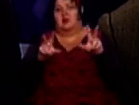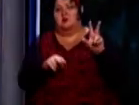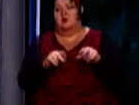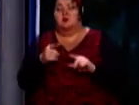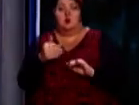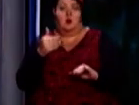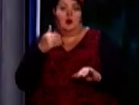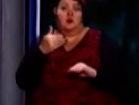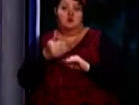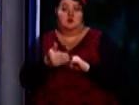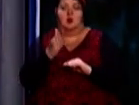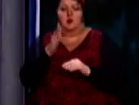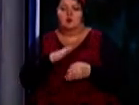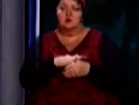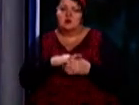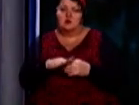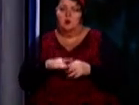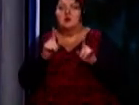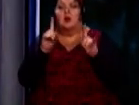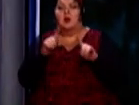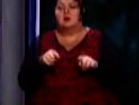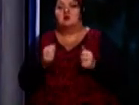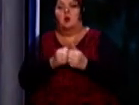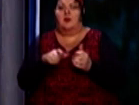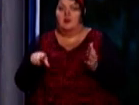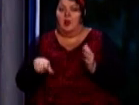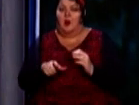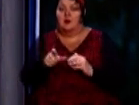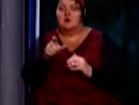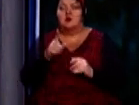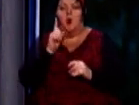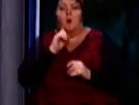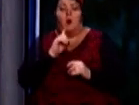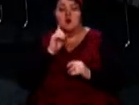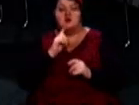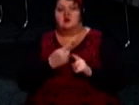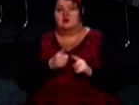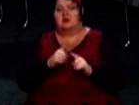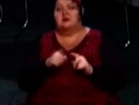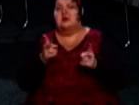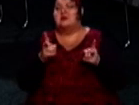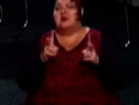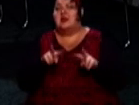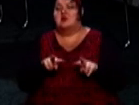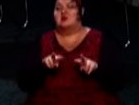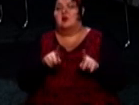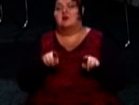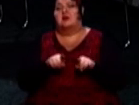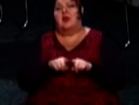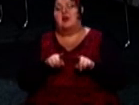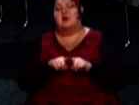чи пізно це буде зроблено і з тою набережною. Але поки що це лише ідея. Але поки що це залишається на